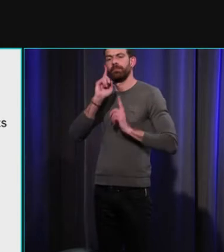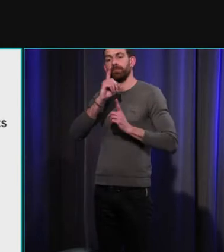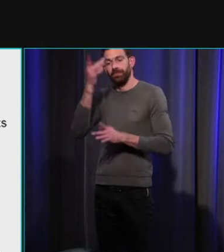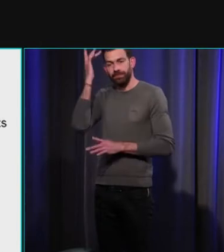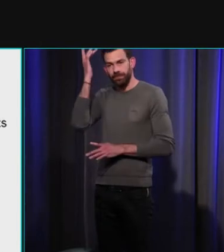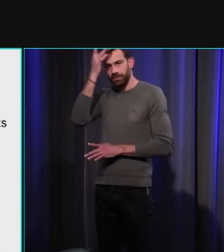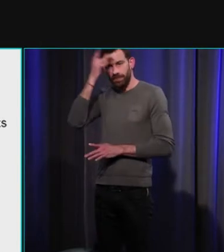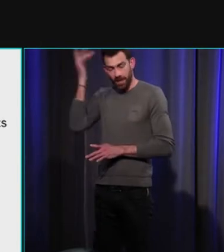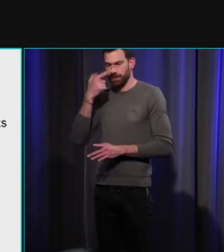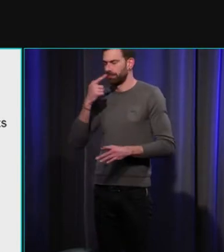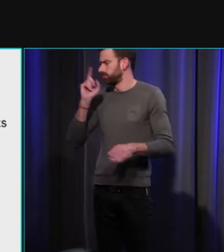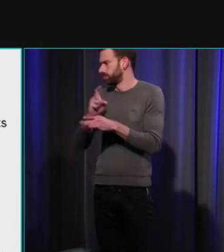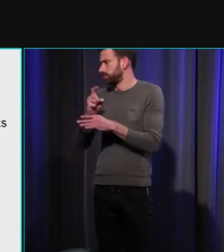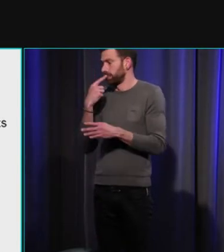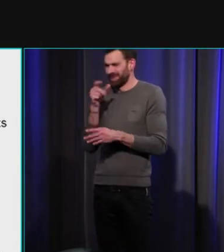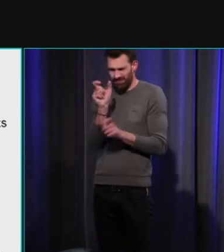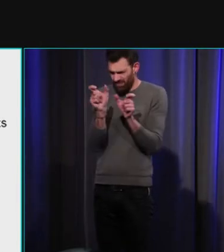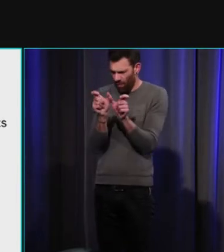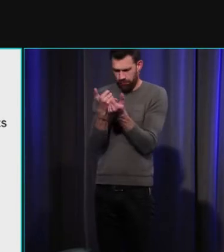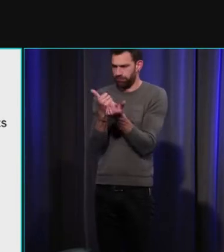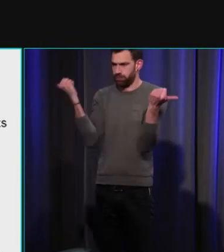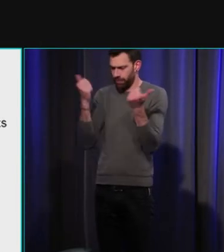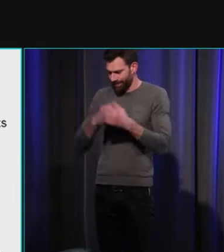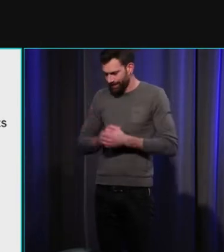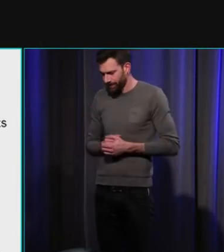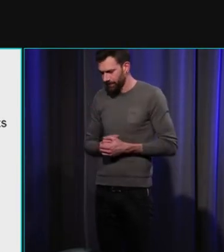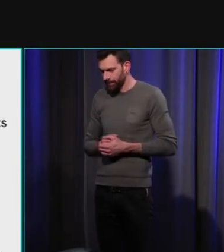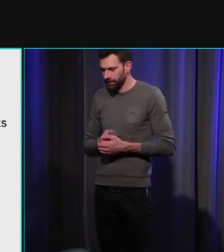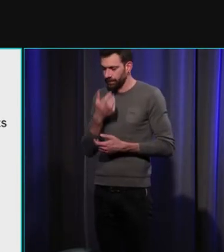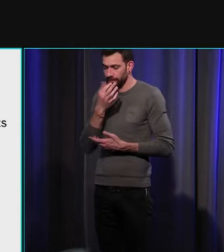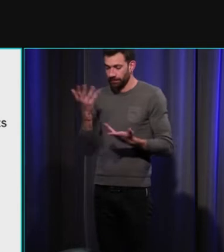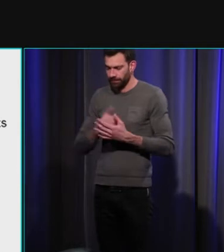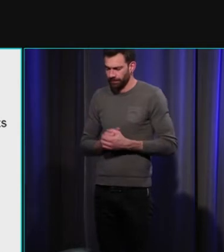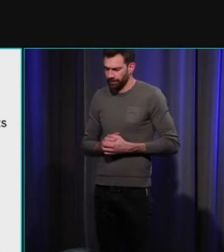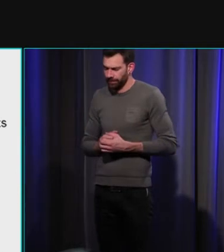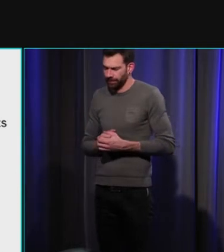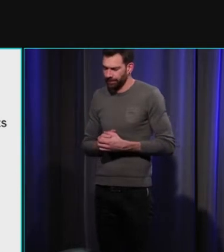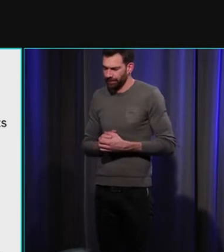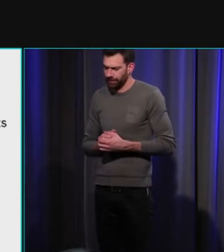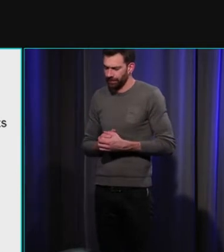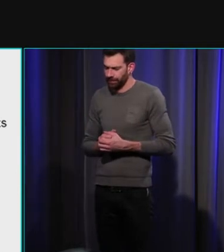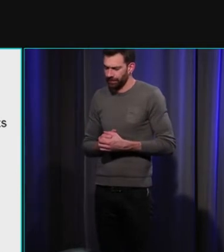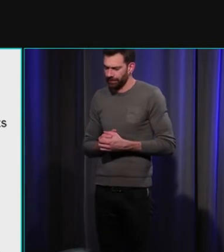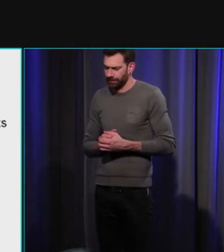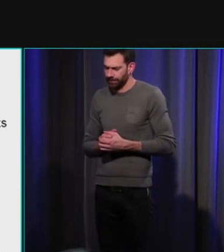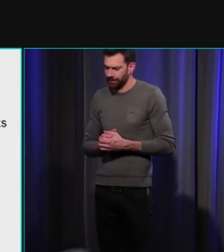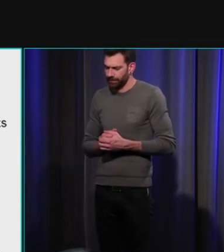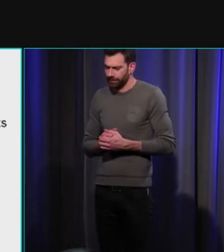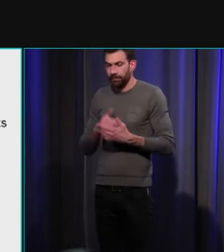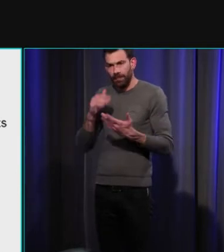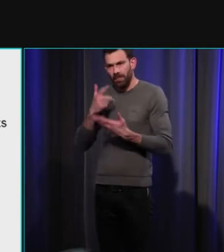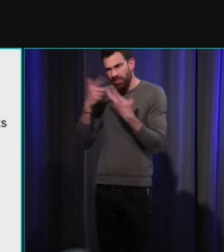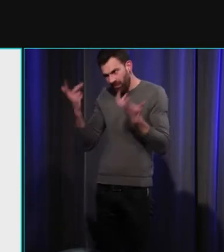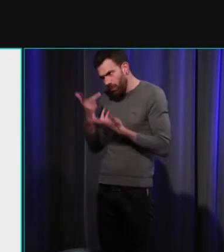contradictoires dans les termes il dit que même pour pression n'a pas le droit d'attaquer des gens qui nous ont rien